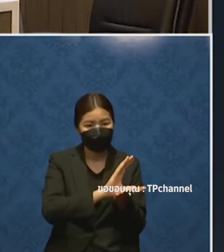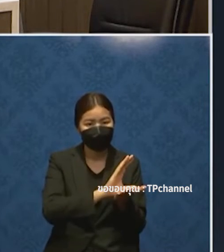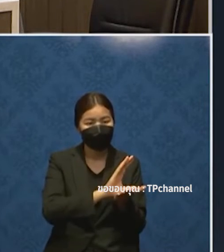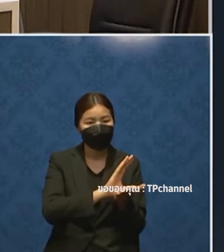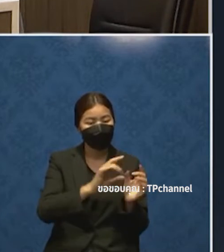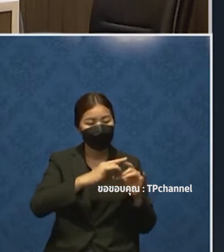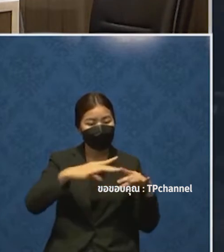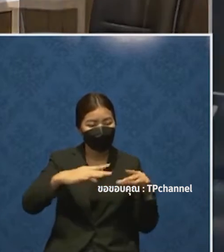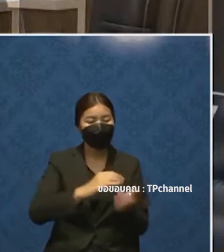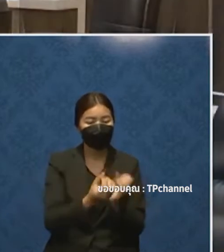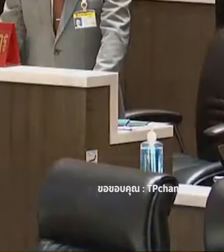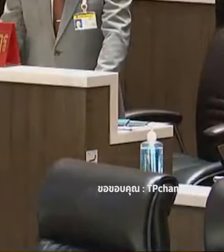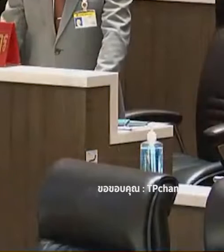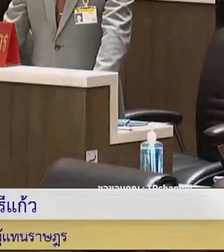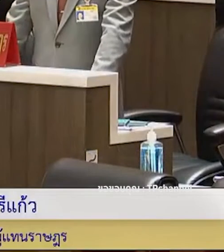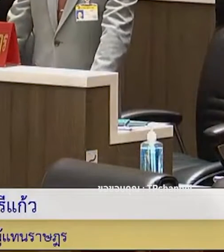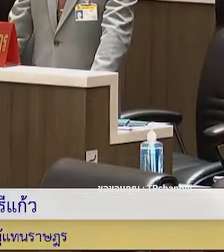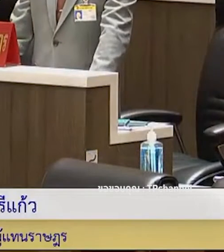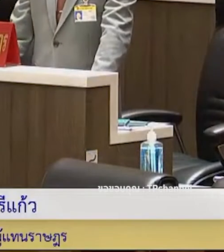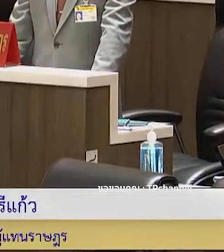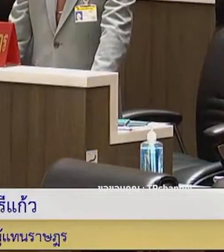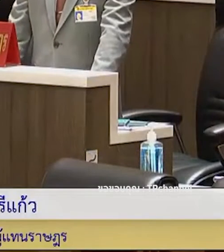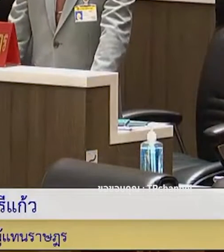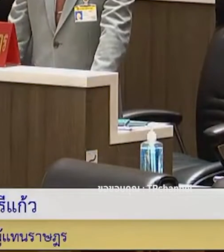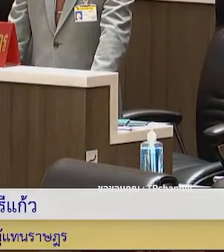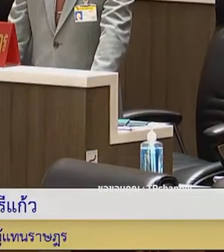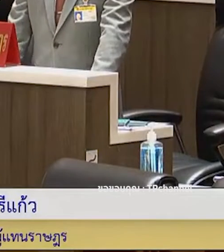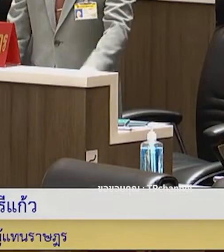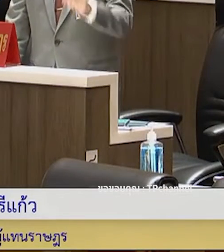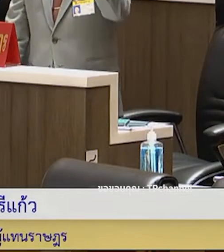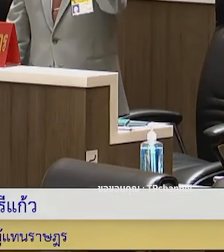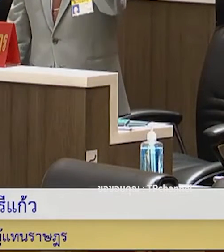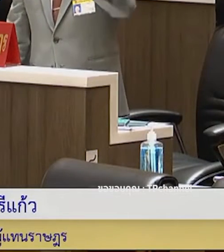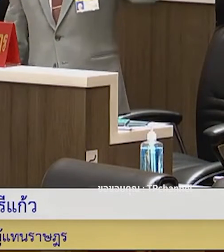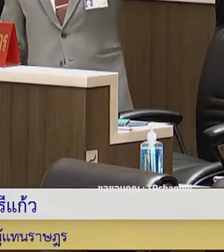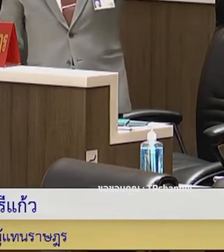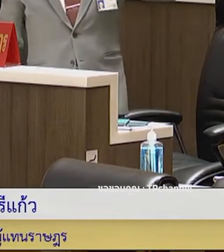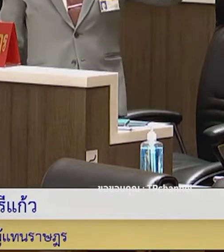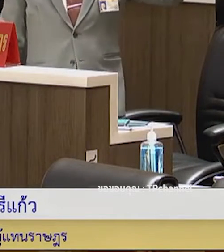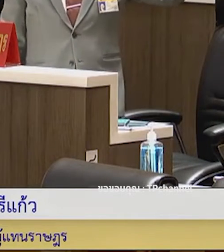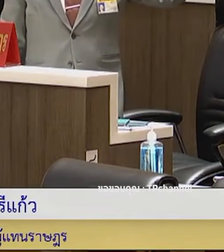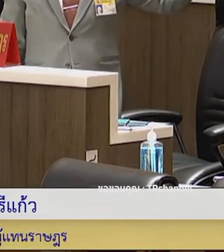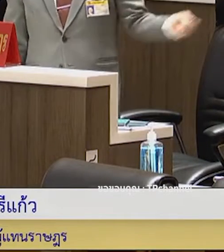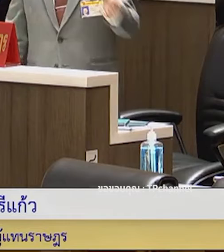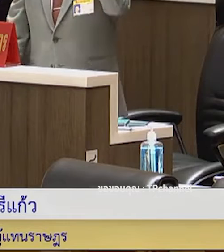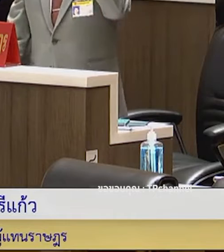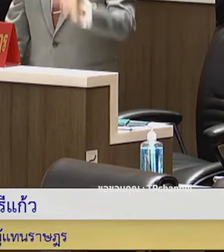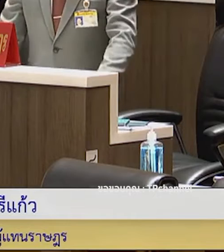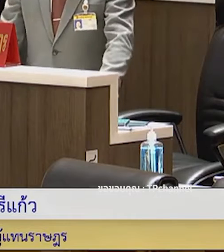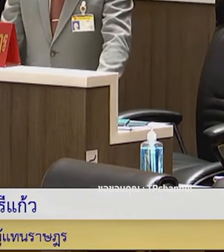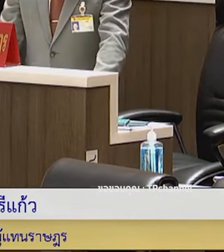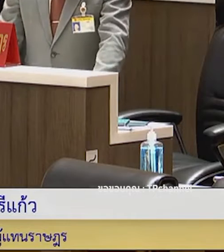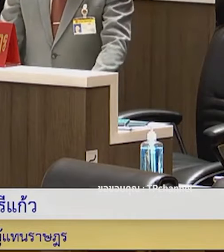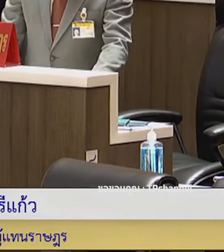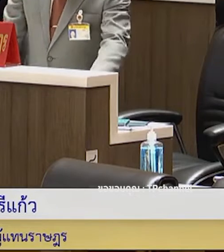แล้วก็มาปี65เนี่ยท่านประธานครับผมก็ชี้ให้ตัวเลขเห็นพรรคเสรีรวมไทยอภิปรายเหลือ